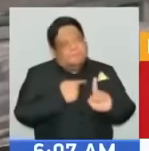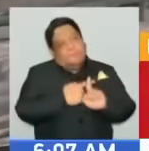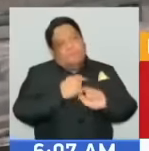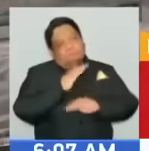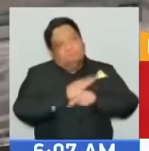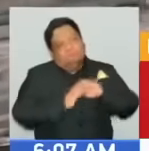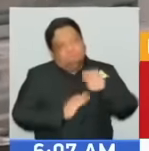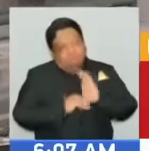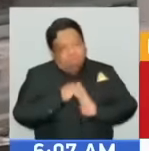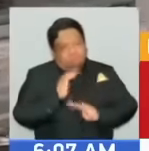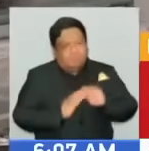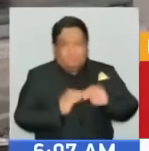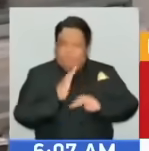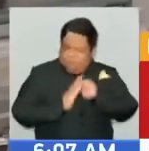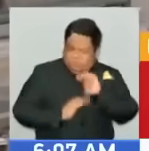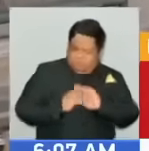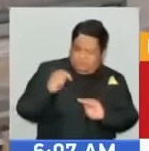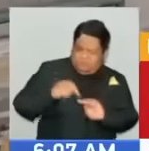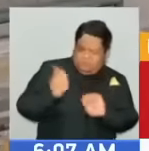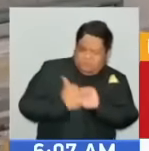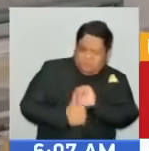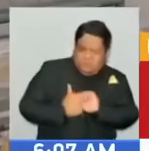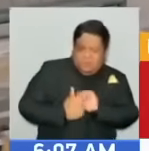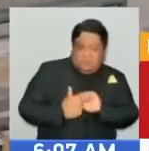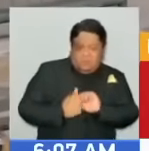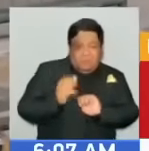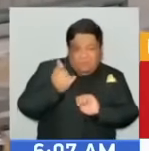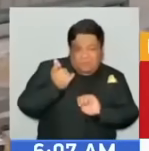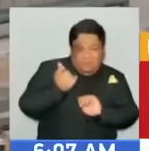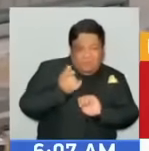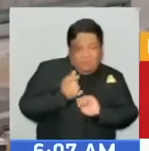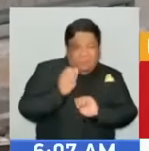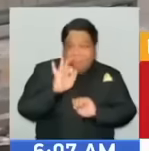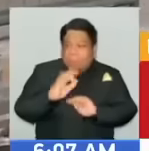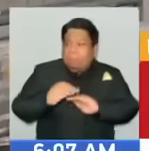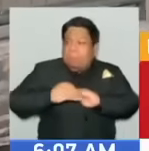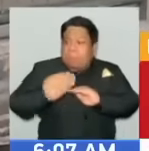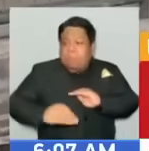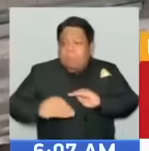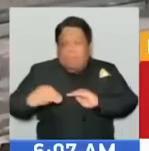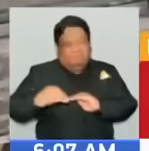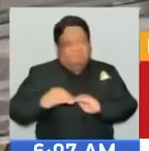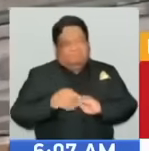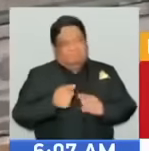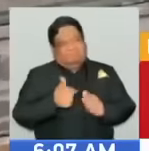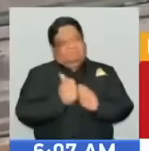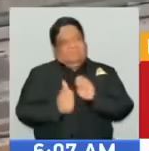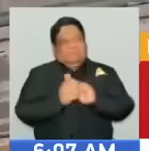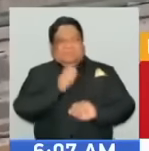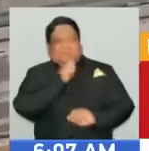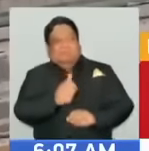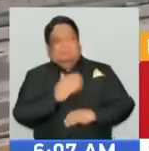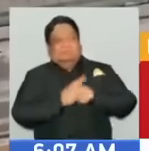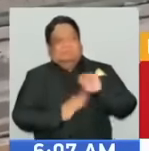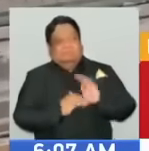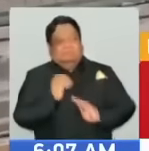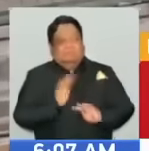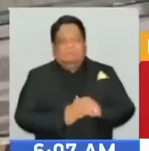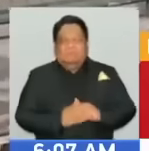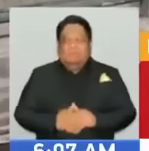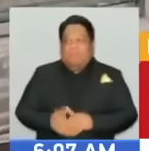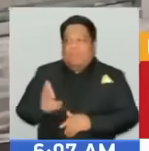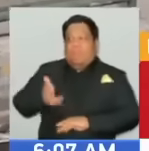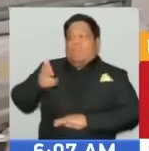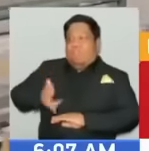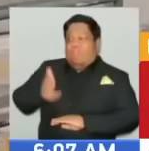comfortable kung yung mga kakalsadahan natin ay medyo may baku-baku? Para ka nasa buwan, ano sir? No. Sa mga lubang. Sir, yung mga sumasakay